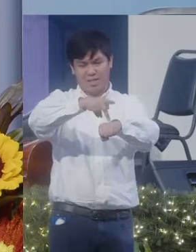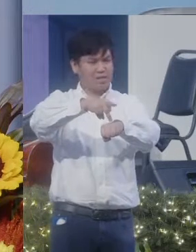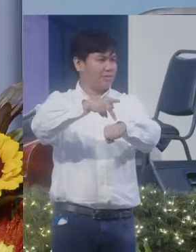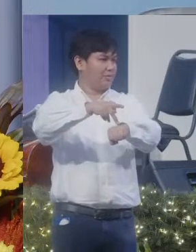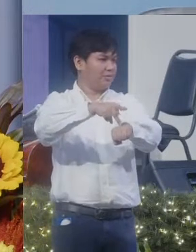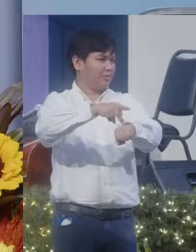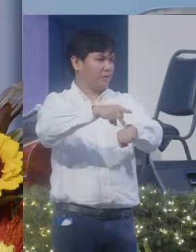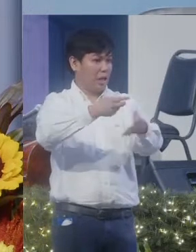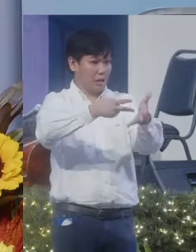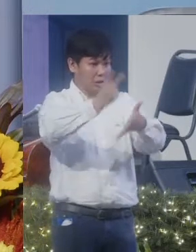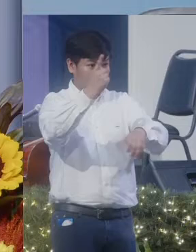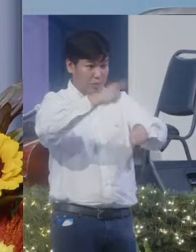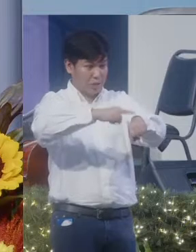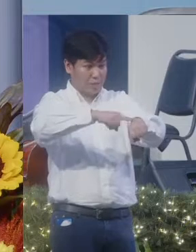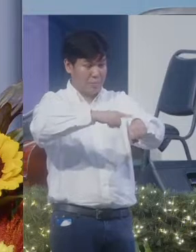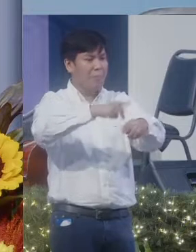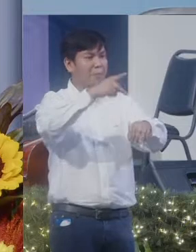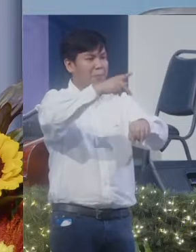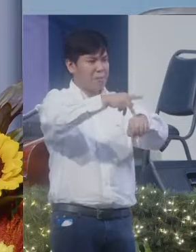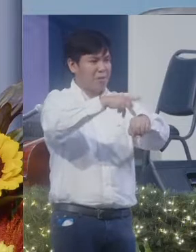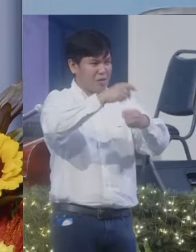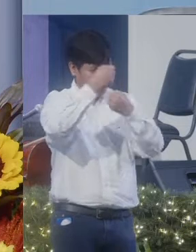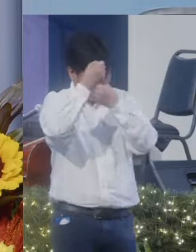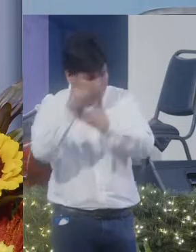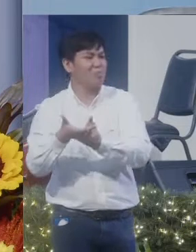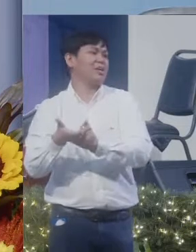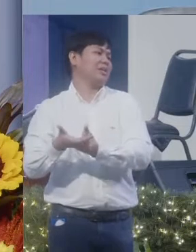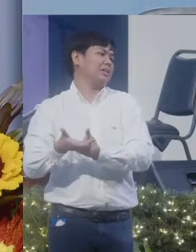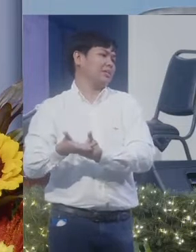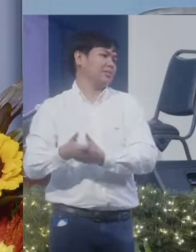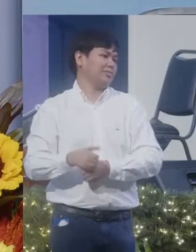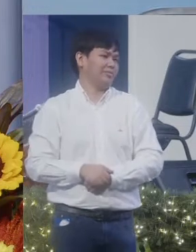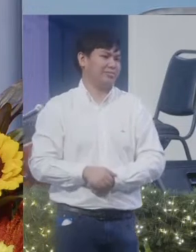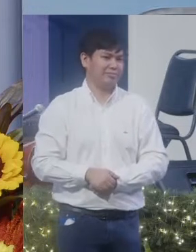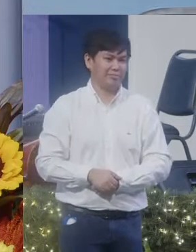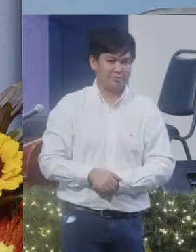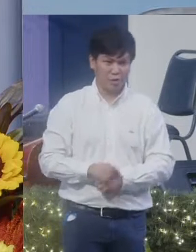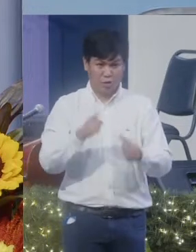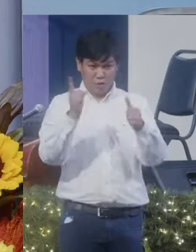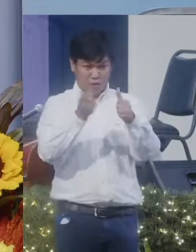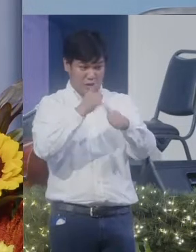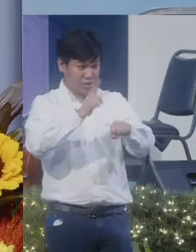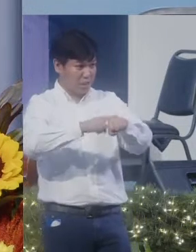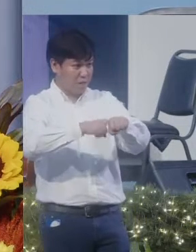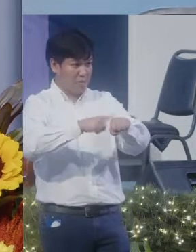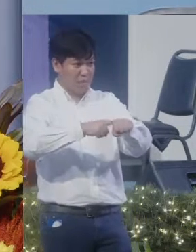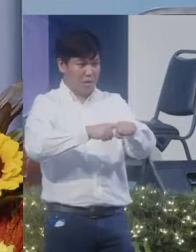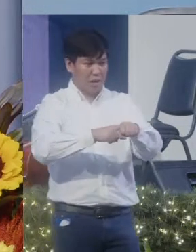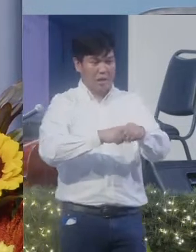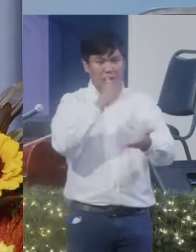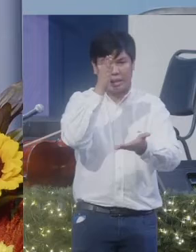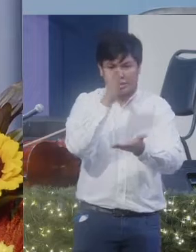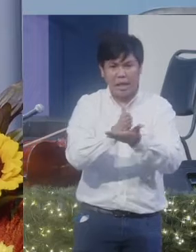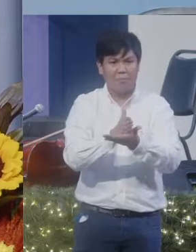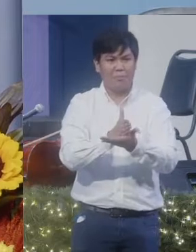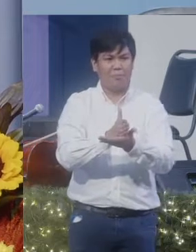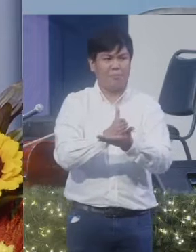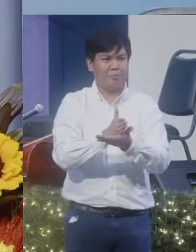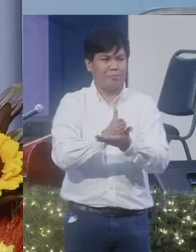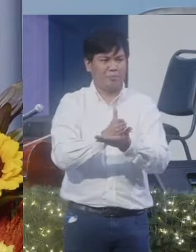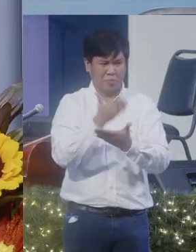saan tatawagin niya kayo, at marahil upang sumunod sa Kanya at maglingkod sa Kanya full-time.